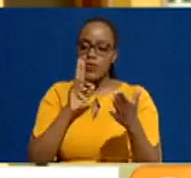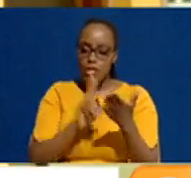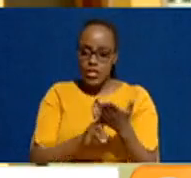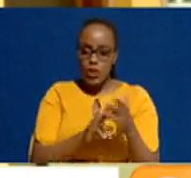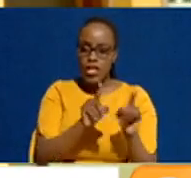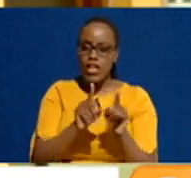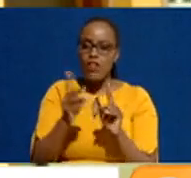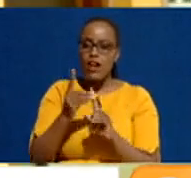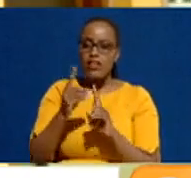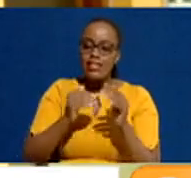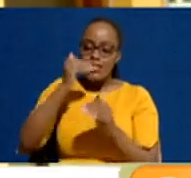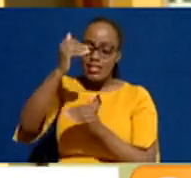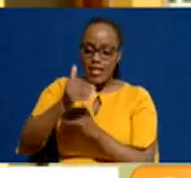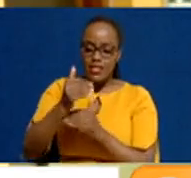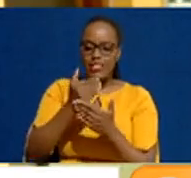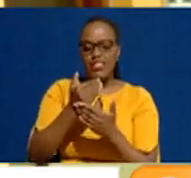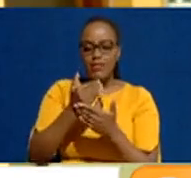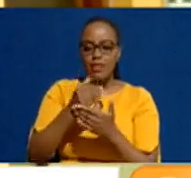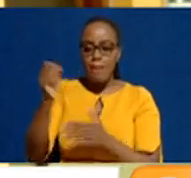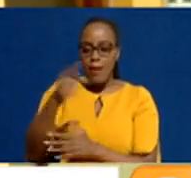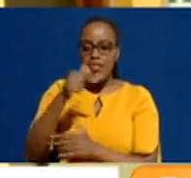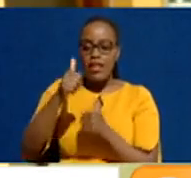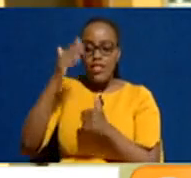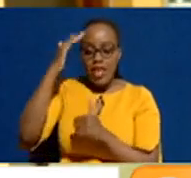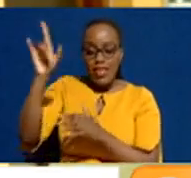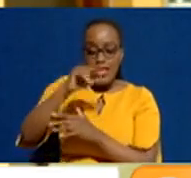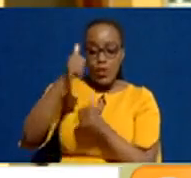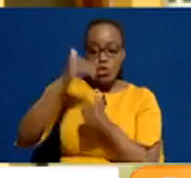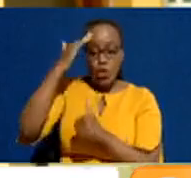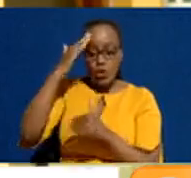tarehe 5 mwezi ujao ikiwa siku ambayo tutajua mbichi na